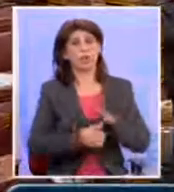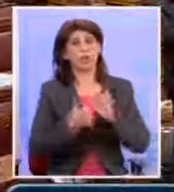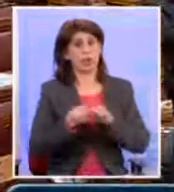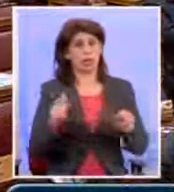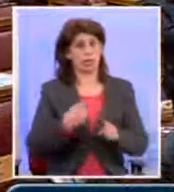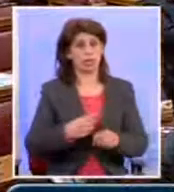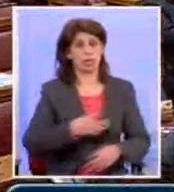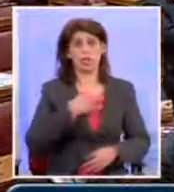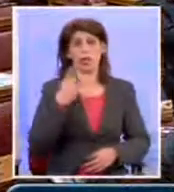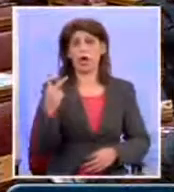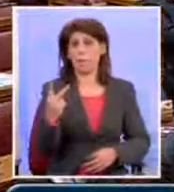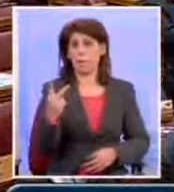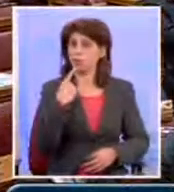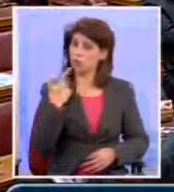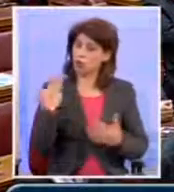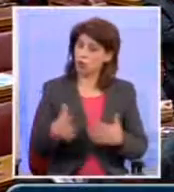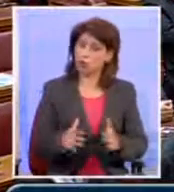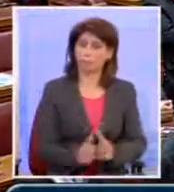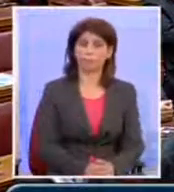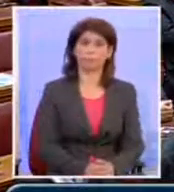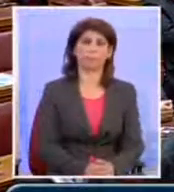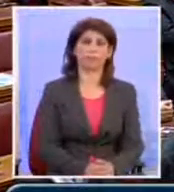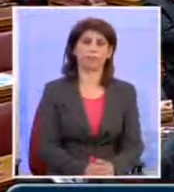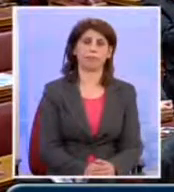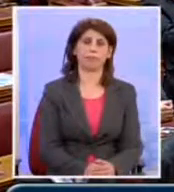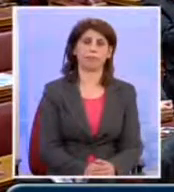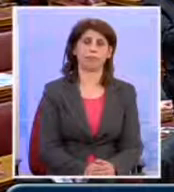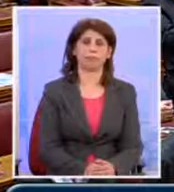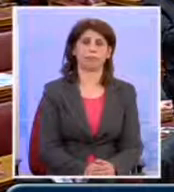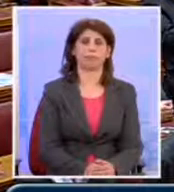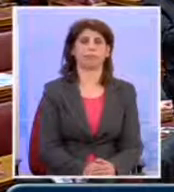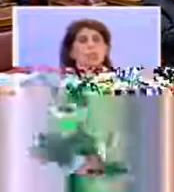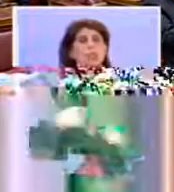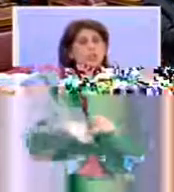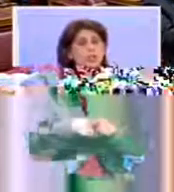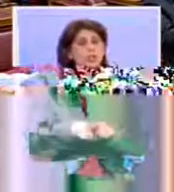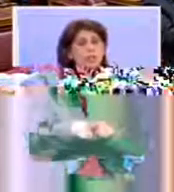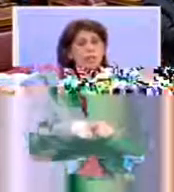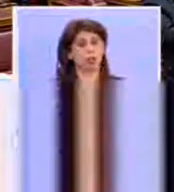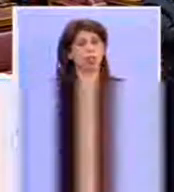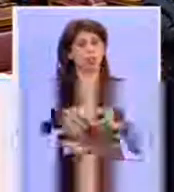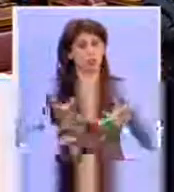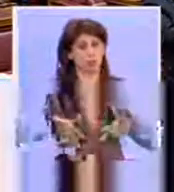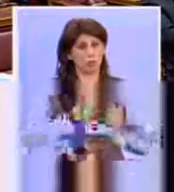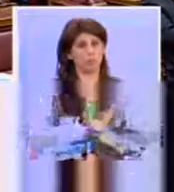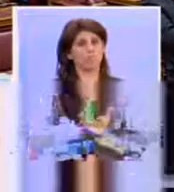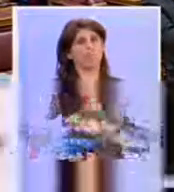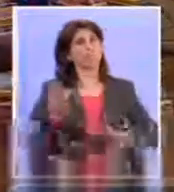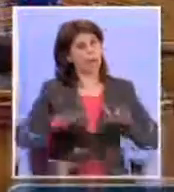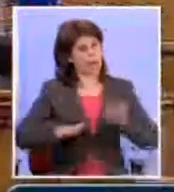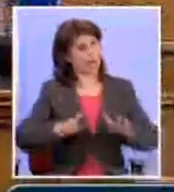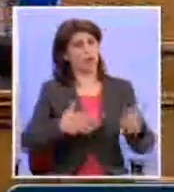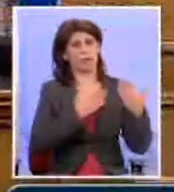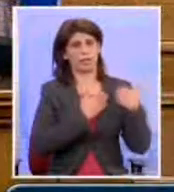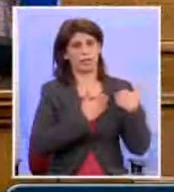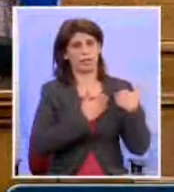Ανεξάρτητων Ελλήνων, ο κύριος Καμένος. Σε ό,τι αφορά το πεδίο του Υπουργείου Δικαιοσύνης, ανάλογες ευθύνες